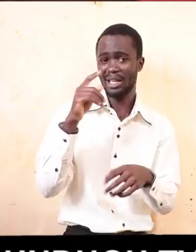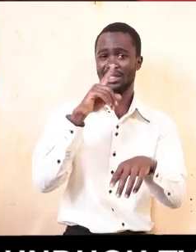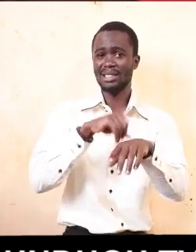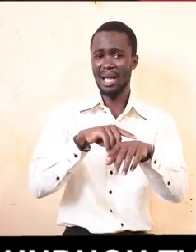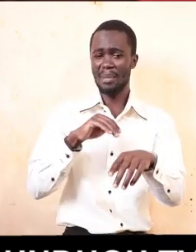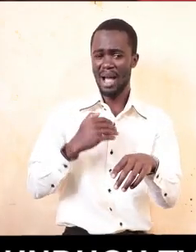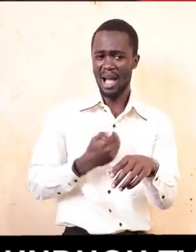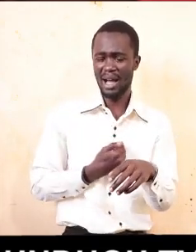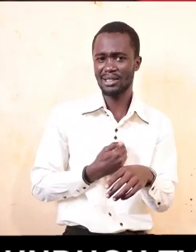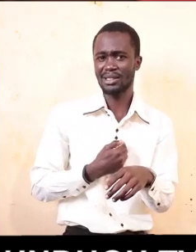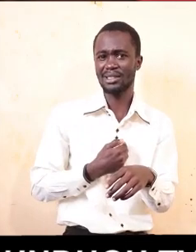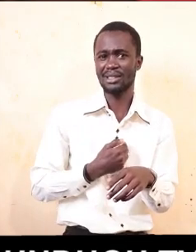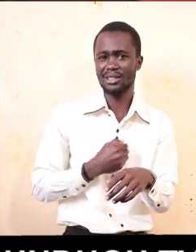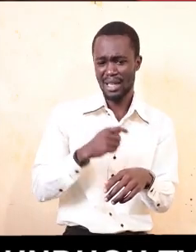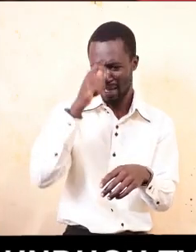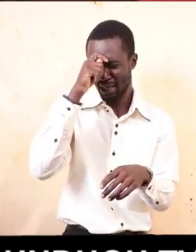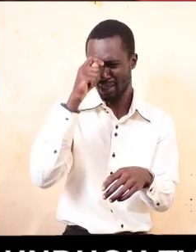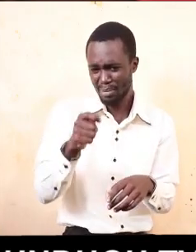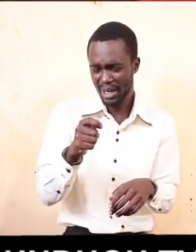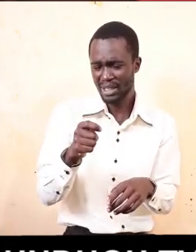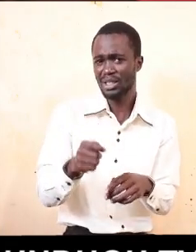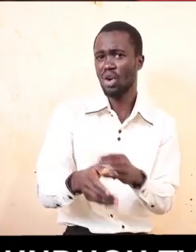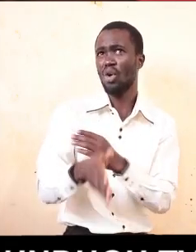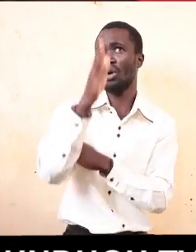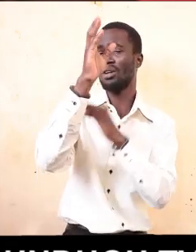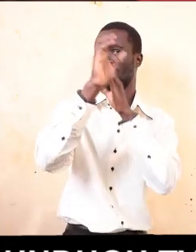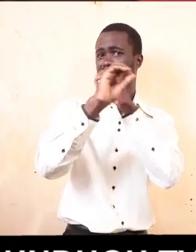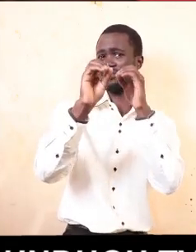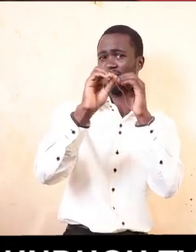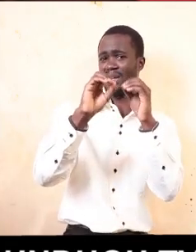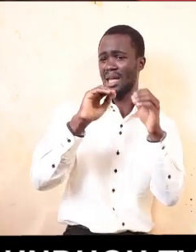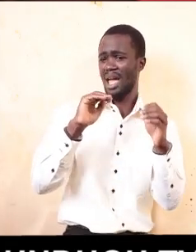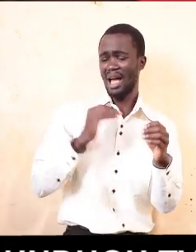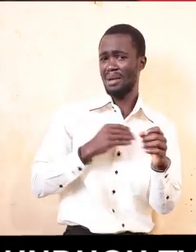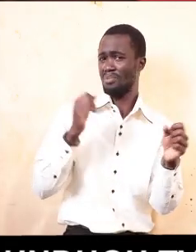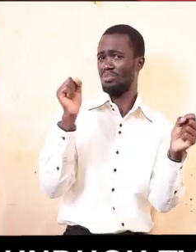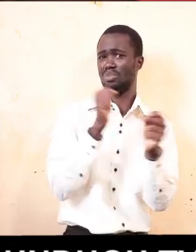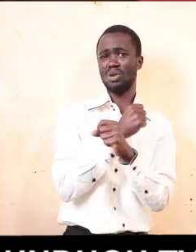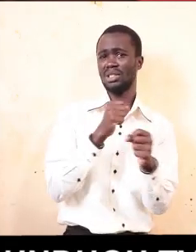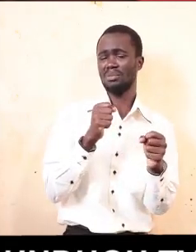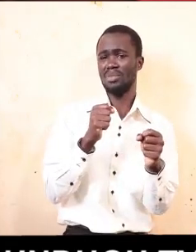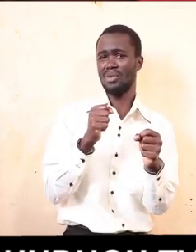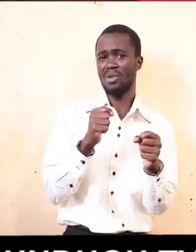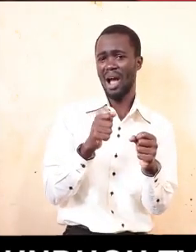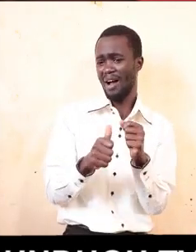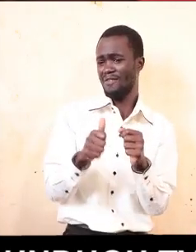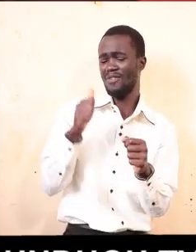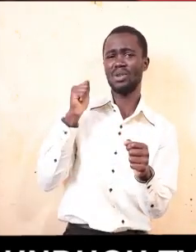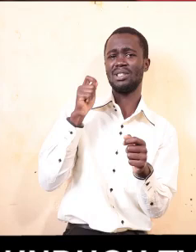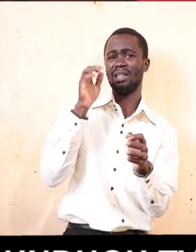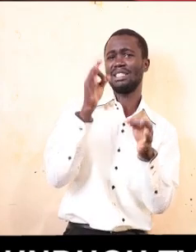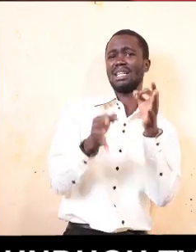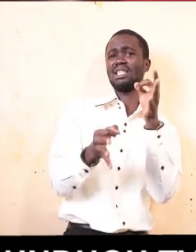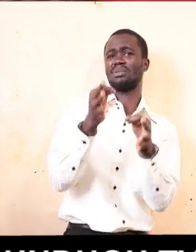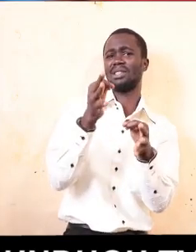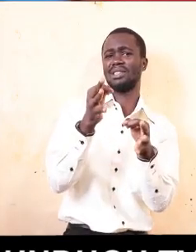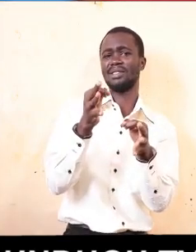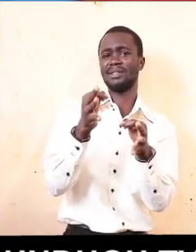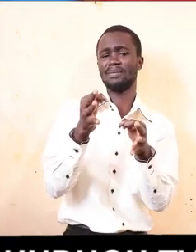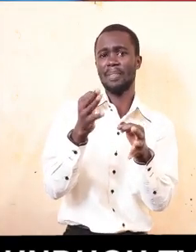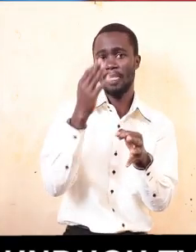kinyume na mapenzi ya Mungu, hatutaweza kuebuka hukumu. Kwa hivyo wakapelekwa huko